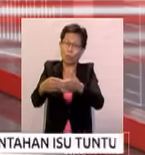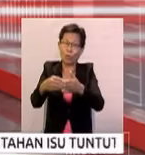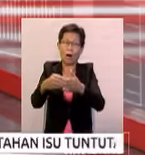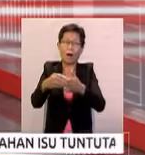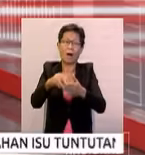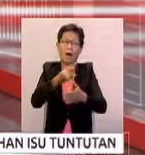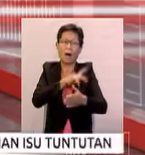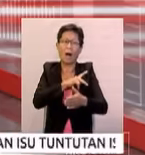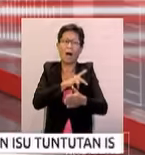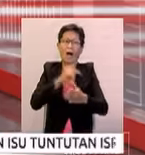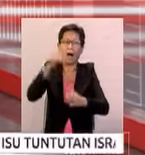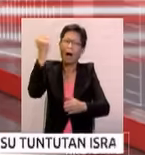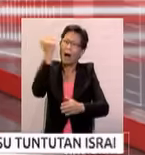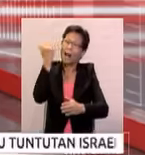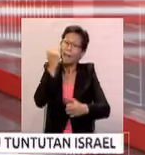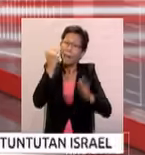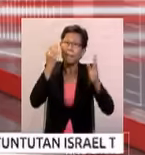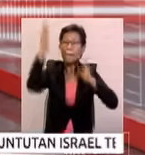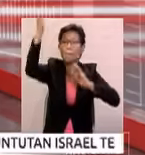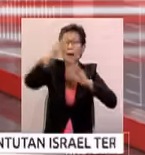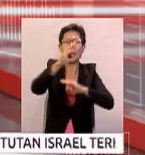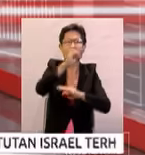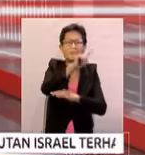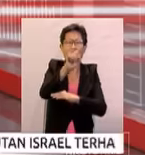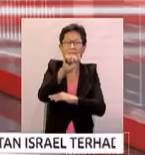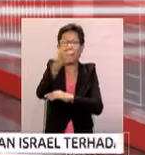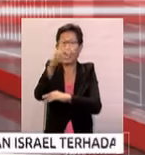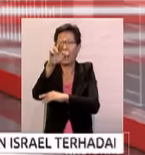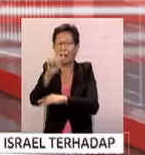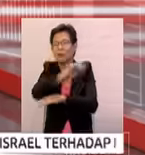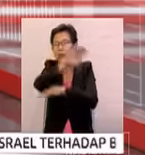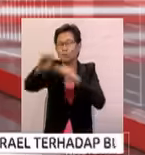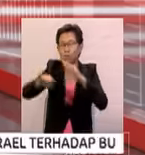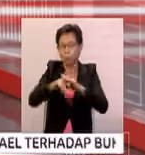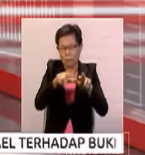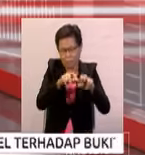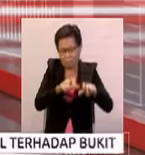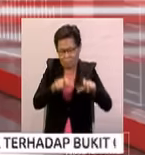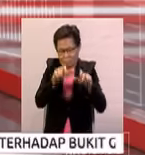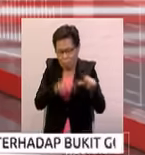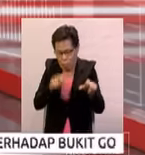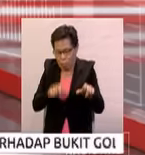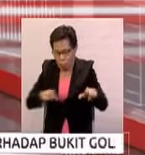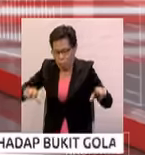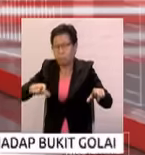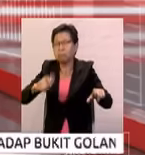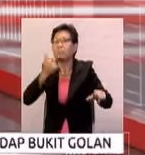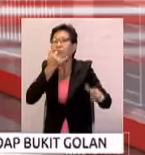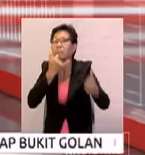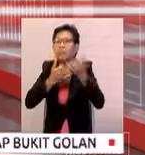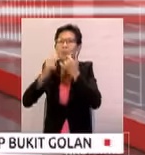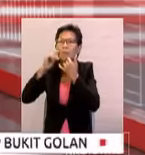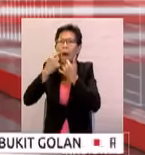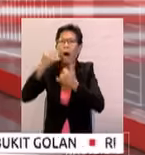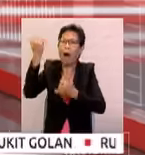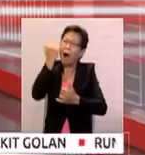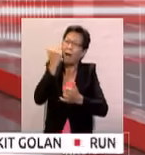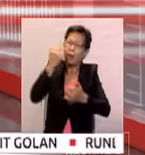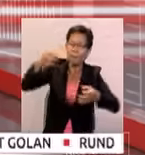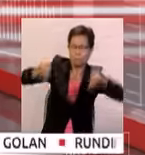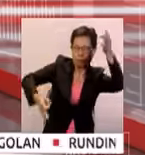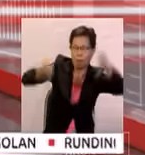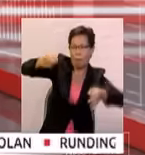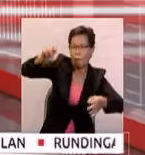Besar Malaya Tan Sri Zahara Ibrahim menjelaskan panel sebulat suara mendapati kesilapan serius oleh Hakim Perbicaraan di